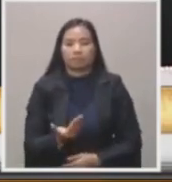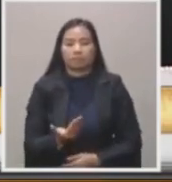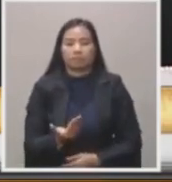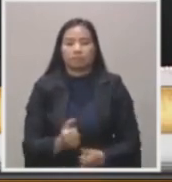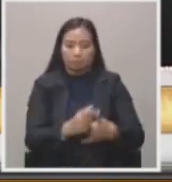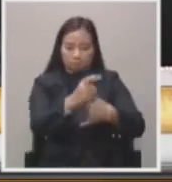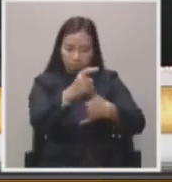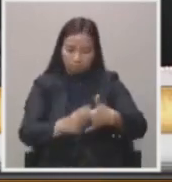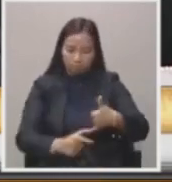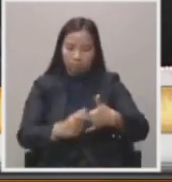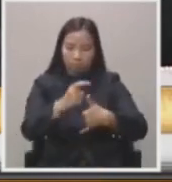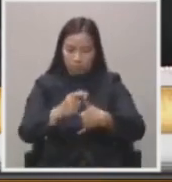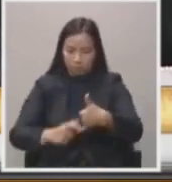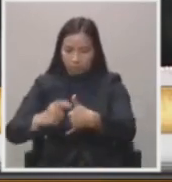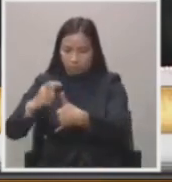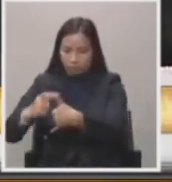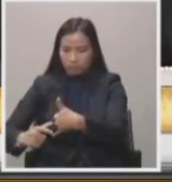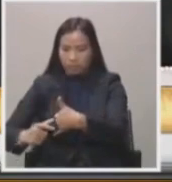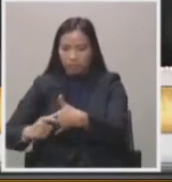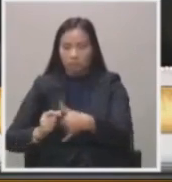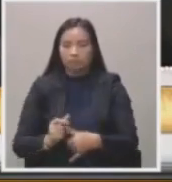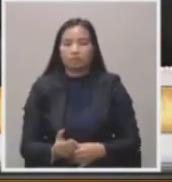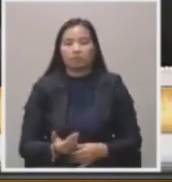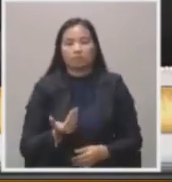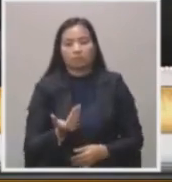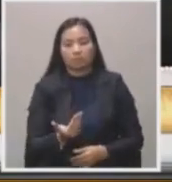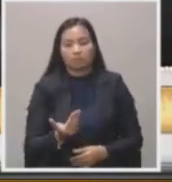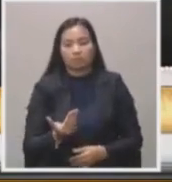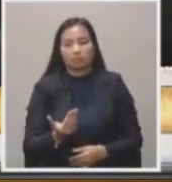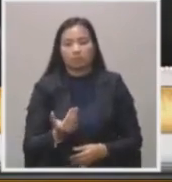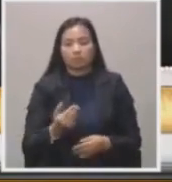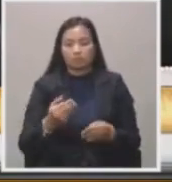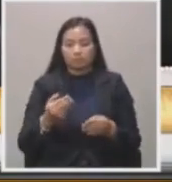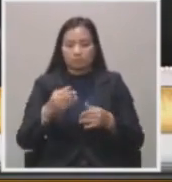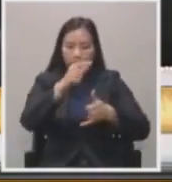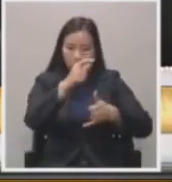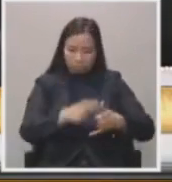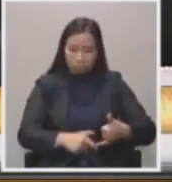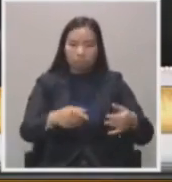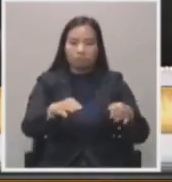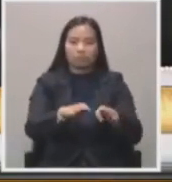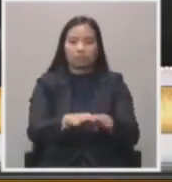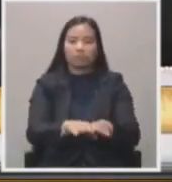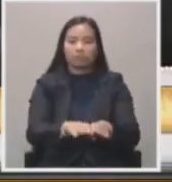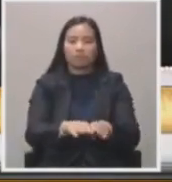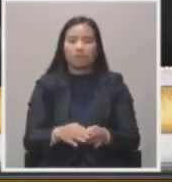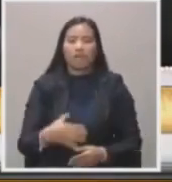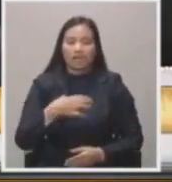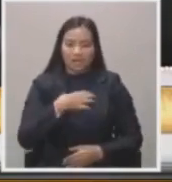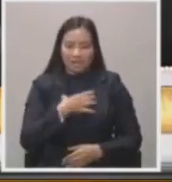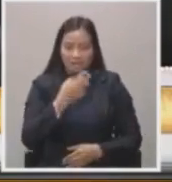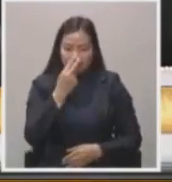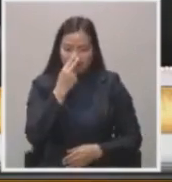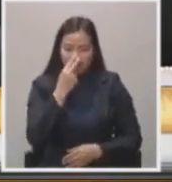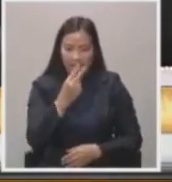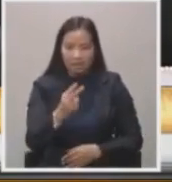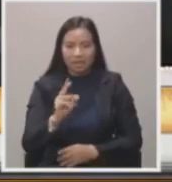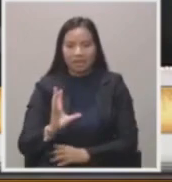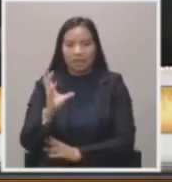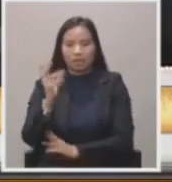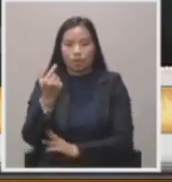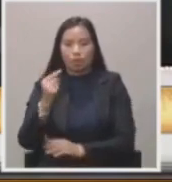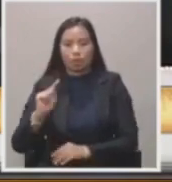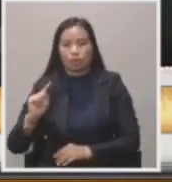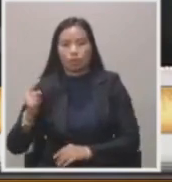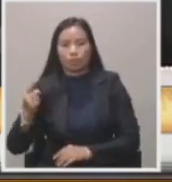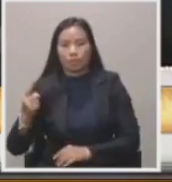คุณสมบัติที่ค่อนข้างจะปิดพอสมควรสิ่งที่ผมอยากจะเห็นในโลกยุคใหม่ที่มัน